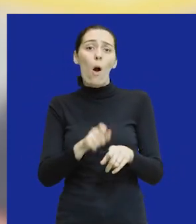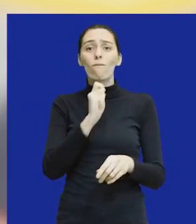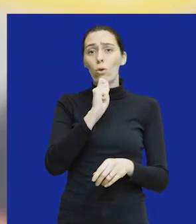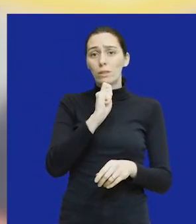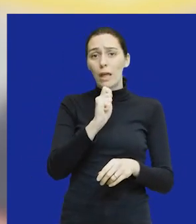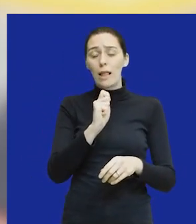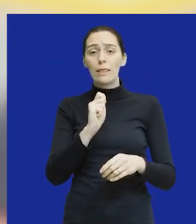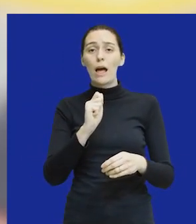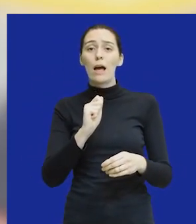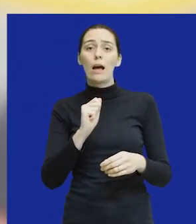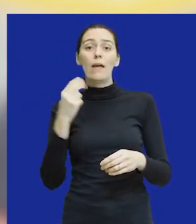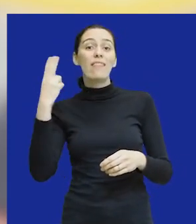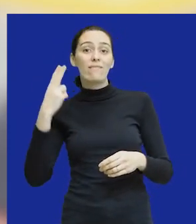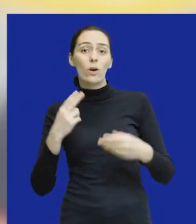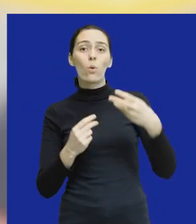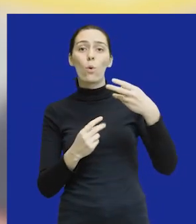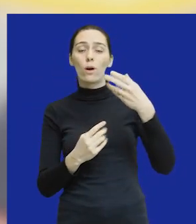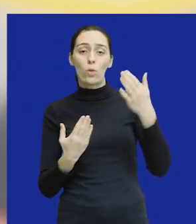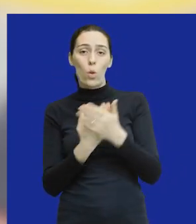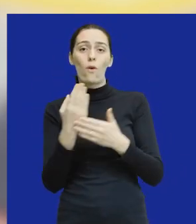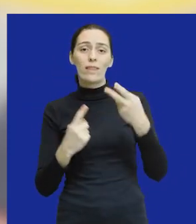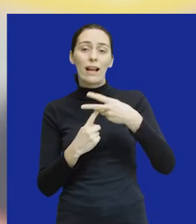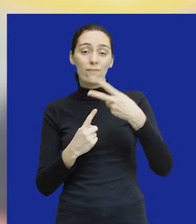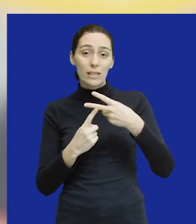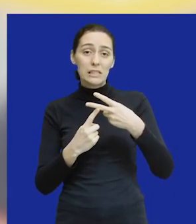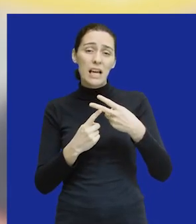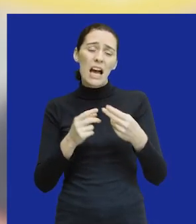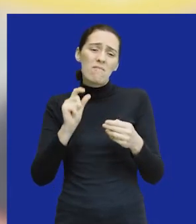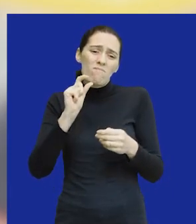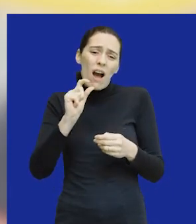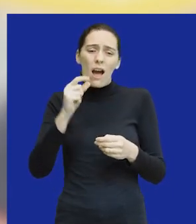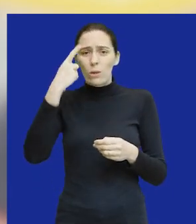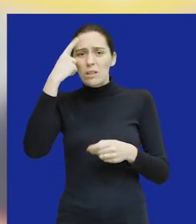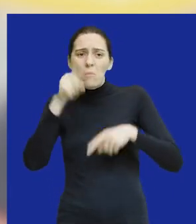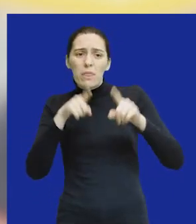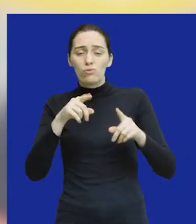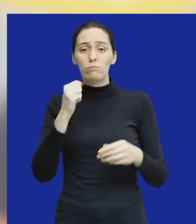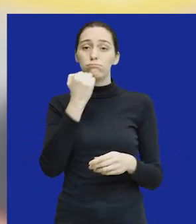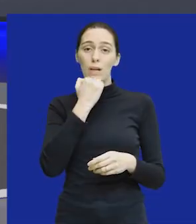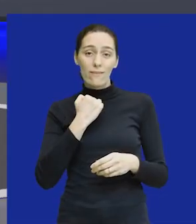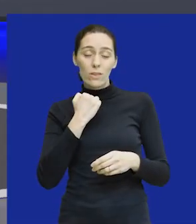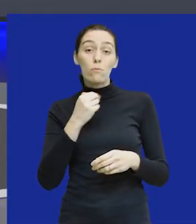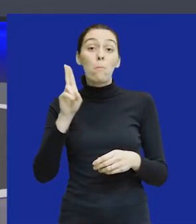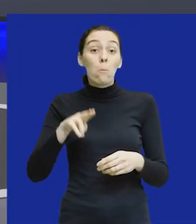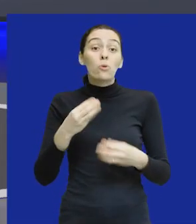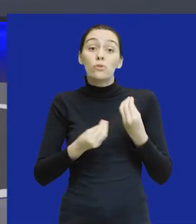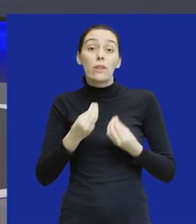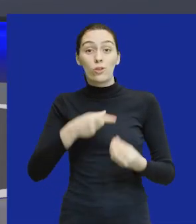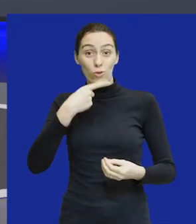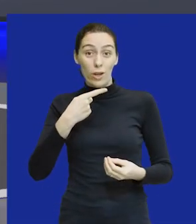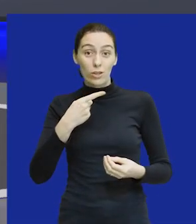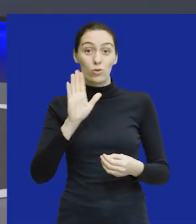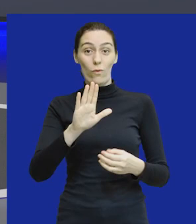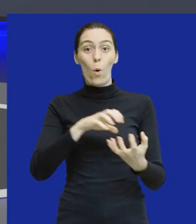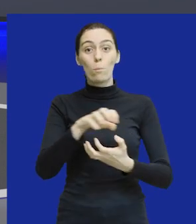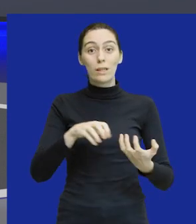televizije. Malo ovako znamo privatno o vama, pa evo, možete nešto reći o sebi, svojoj obitelji i naravno o svojim